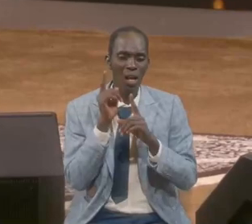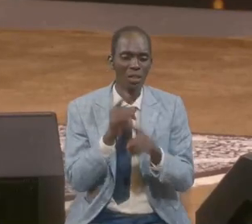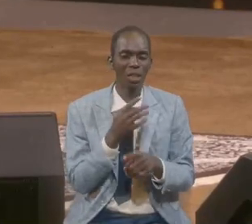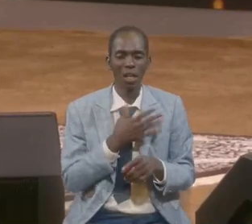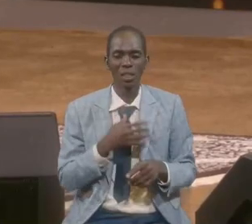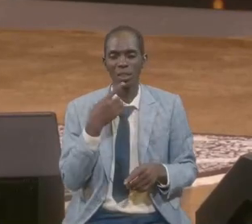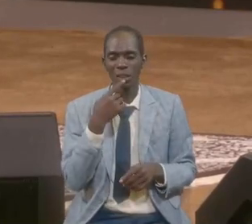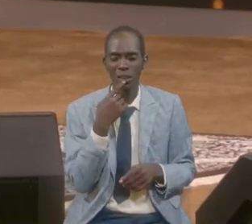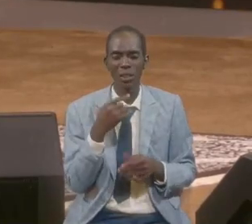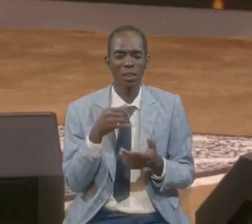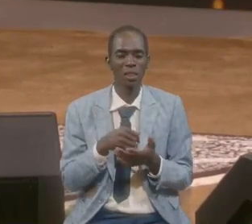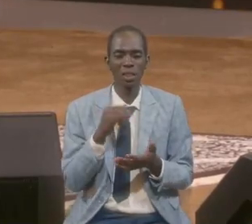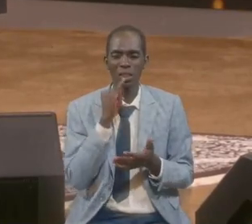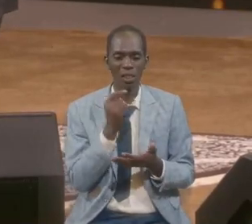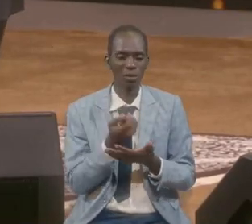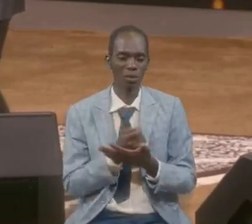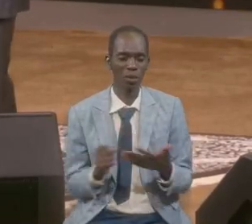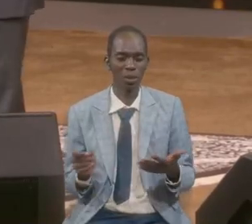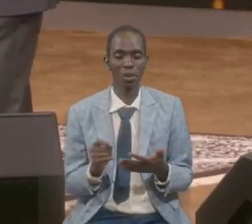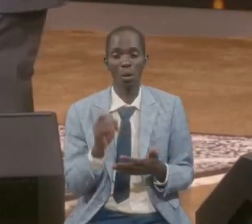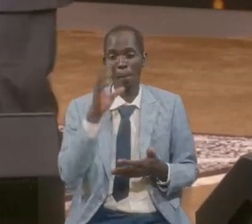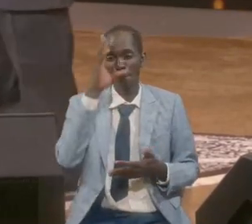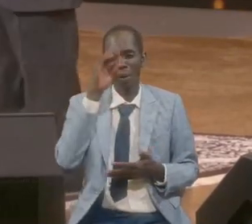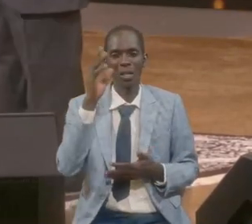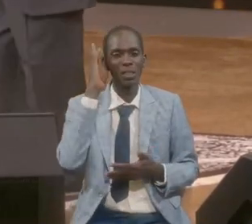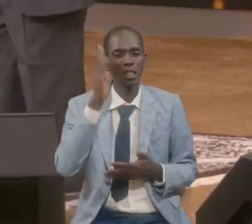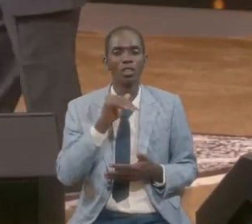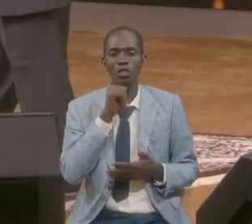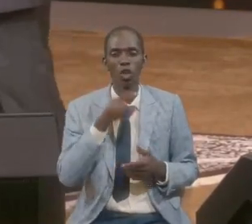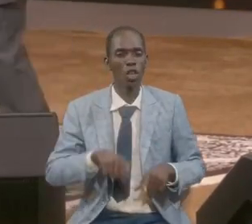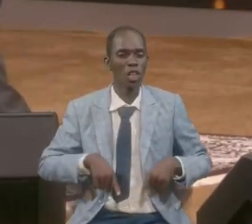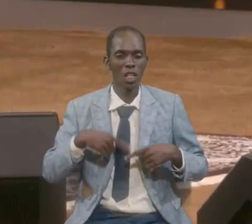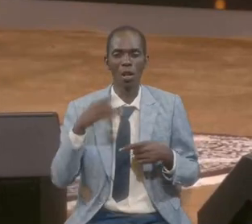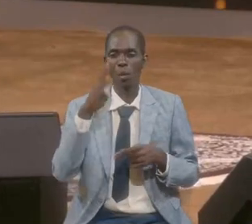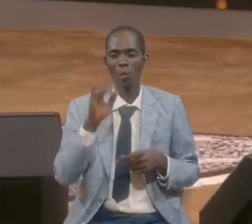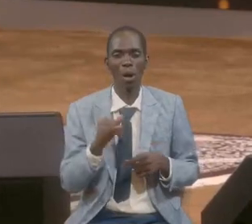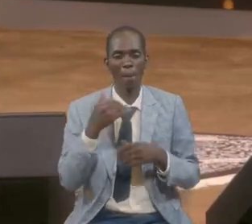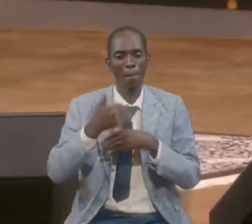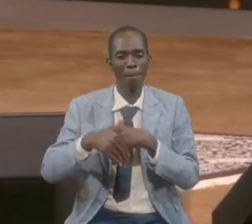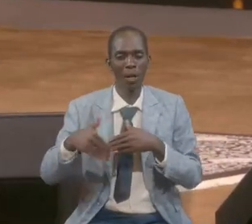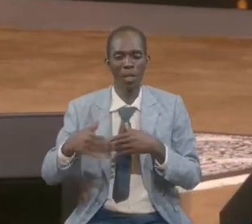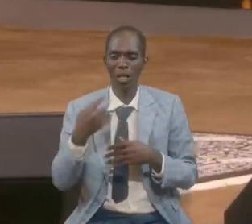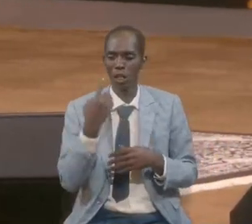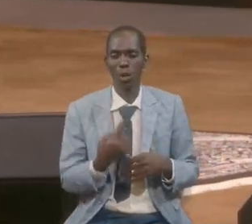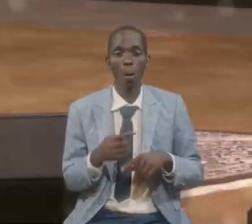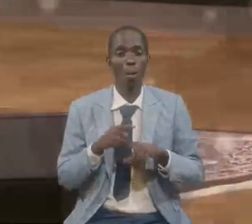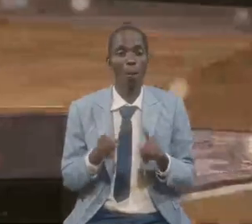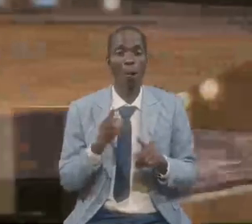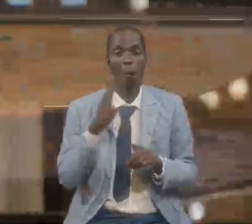écrit, l'homme ne vivra pas de pain seulement, mais de toute parole qui